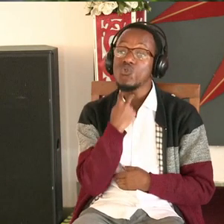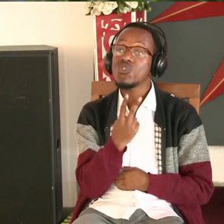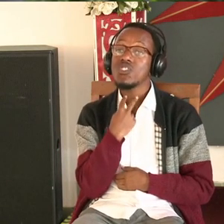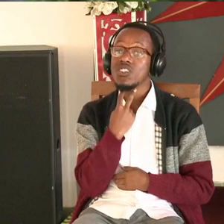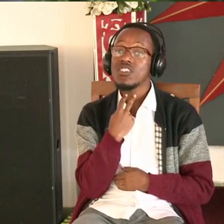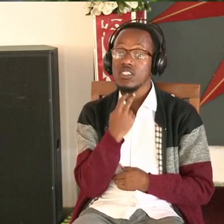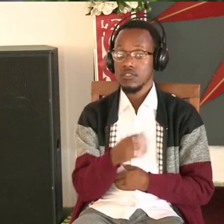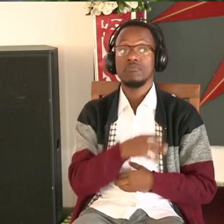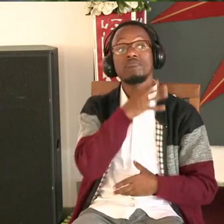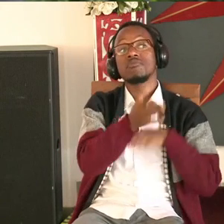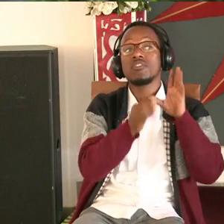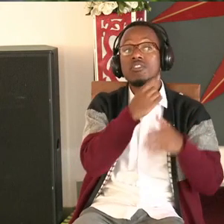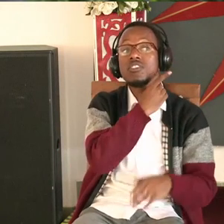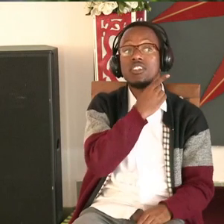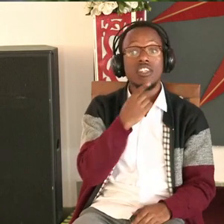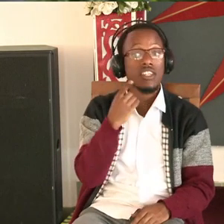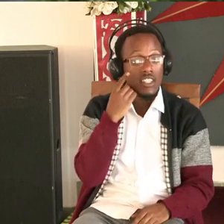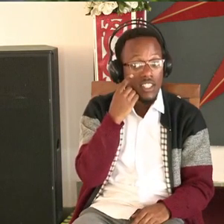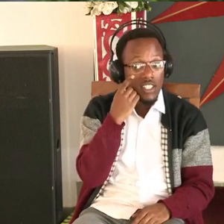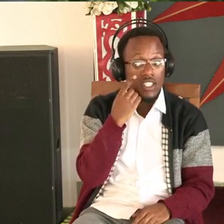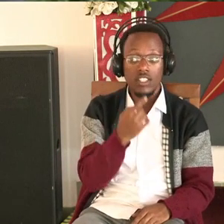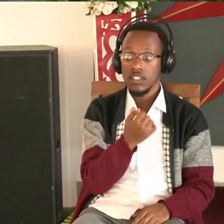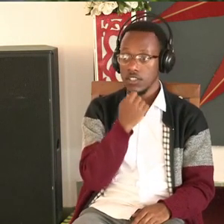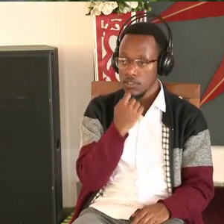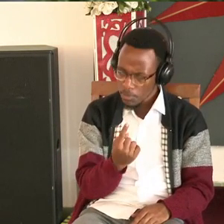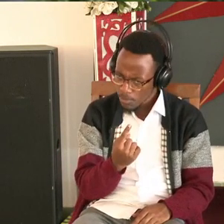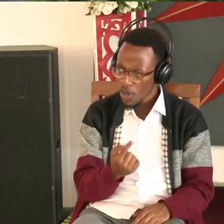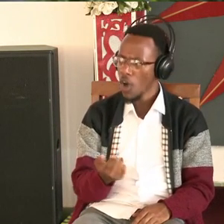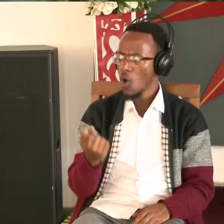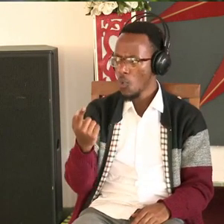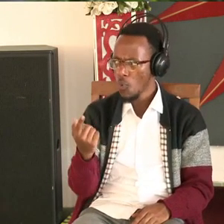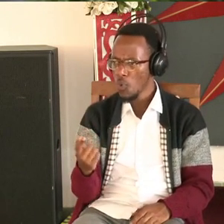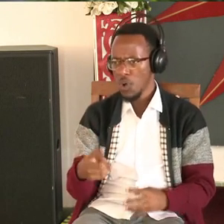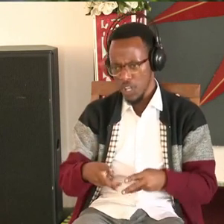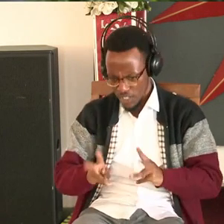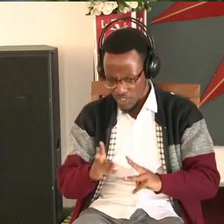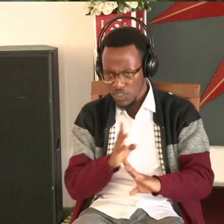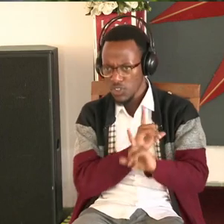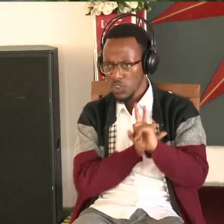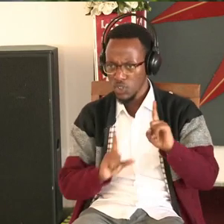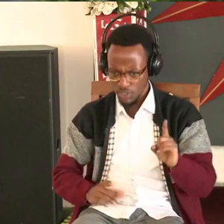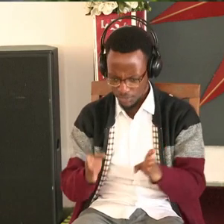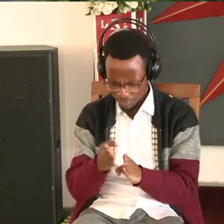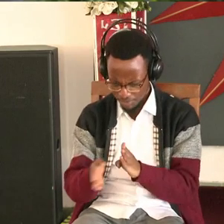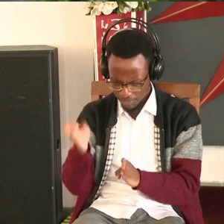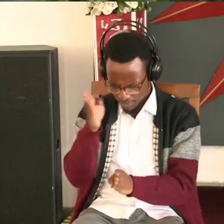ry'urangururira mu butayu ngo nimugorore inzira y'Uwiteka,